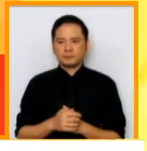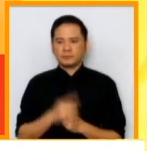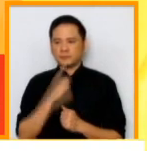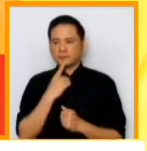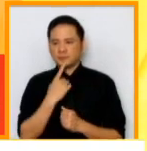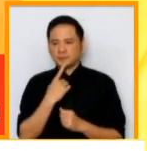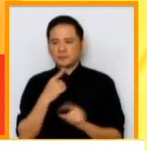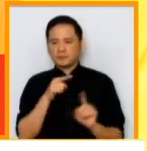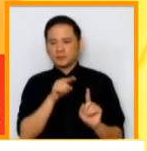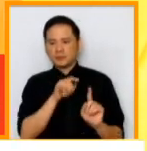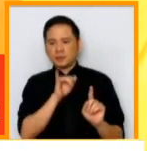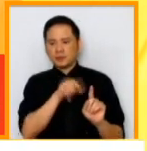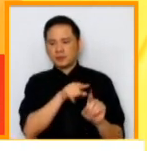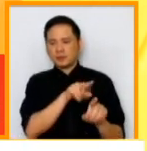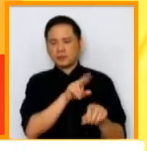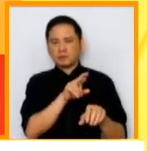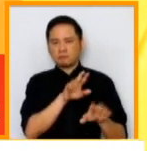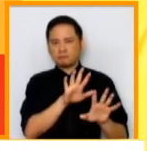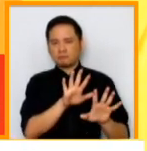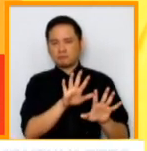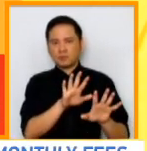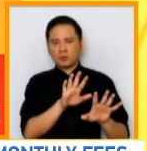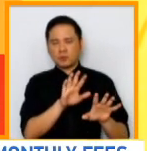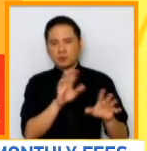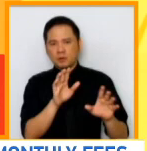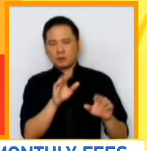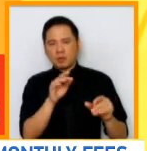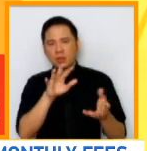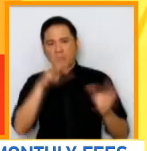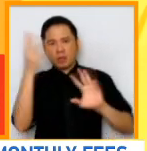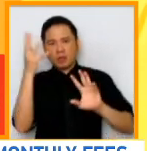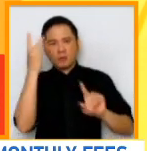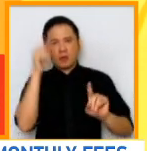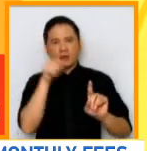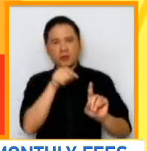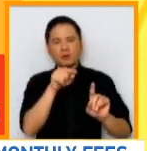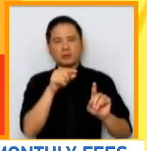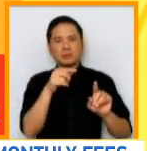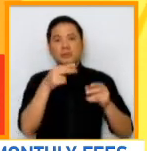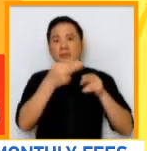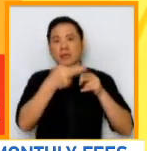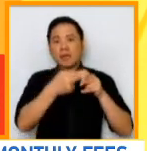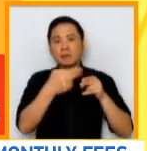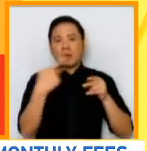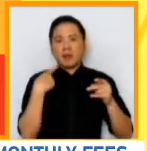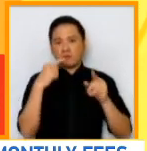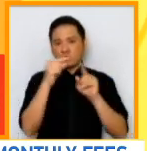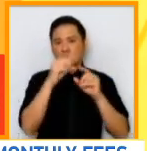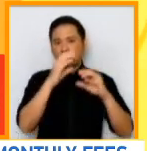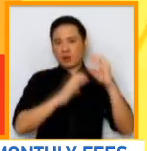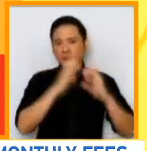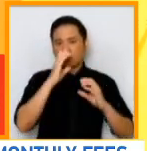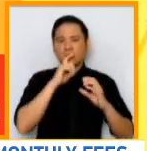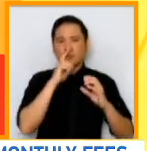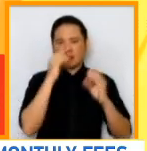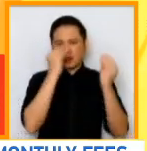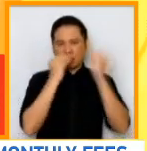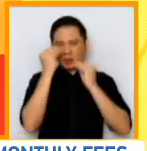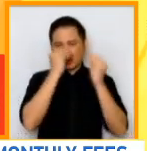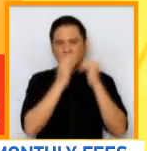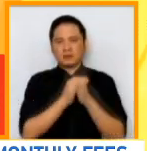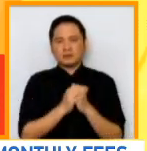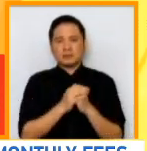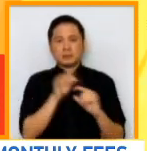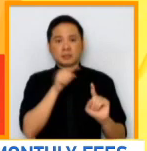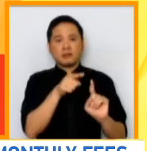na isinagawa. Mm-hmm. Dahil nga merong word na construction sa pangalan nila. So, they are in Malibay, Pasay City,